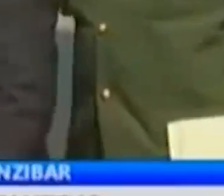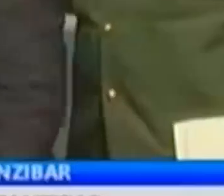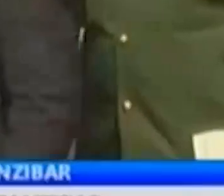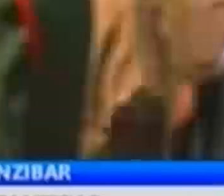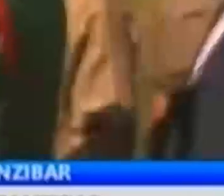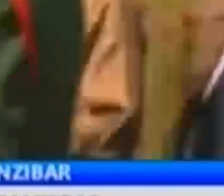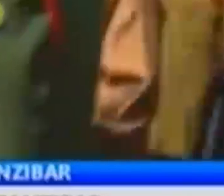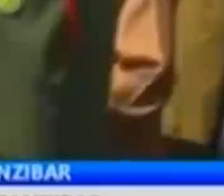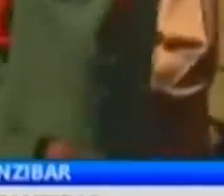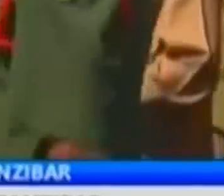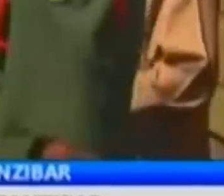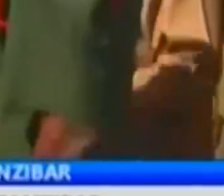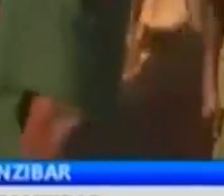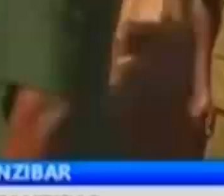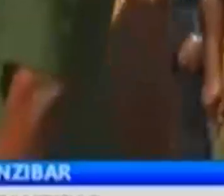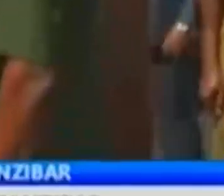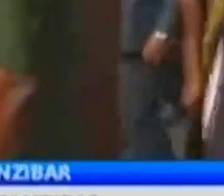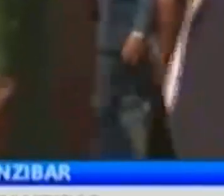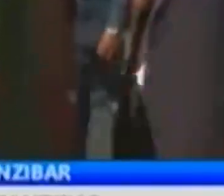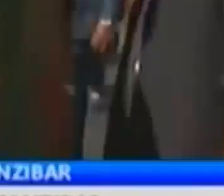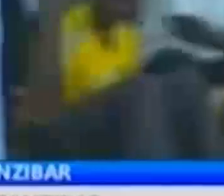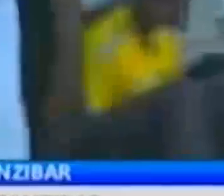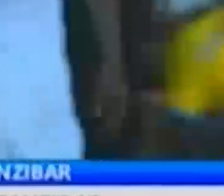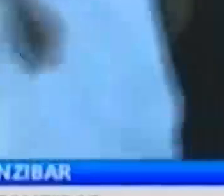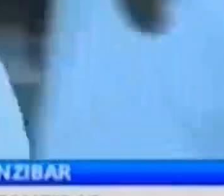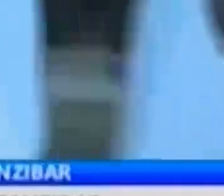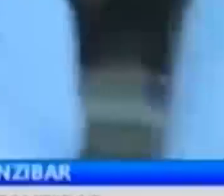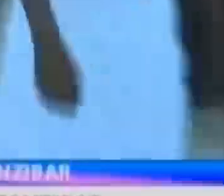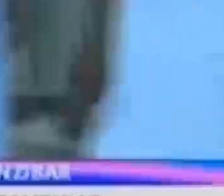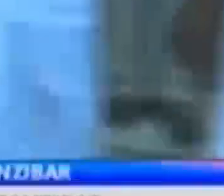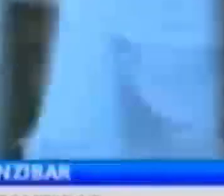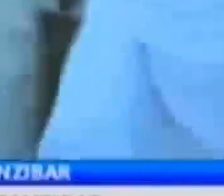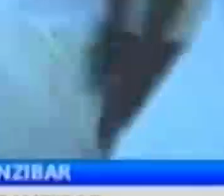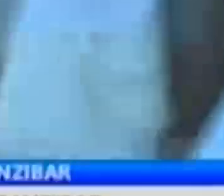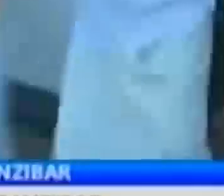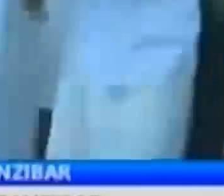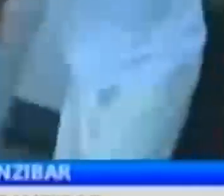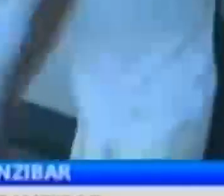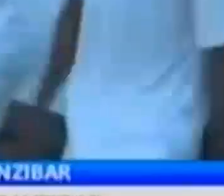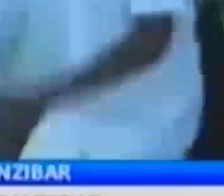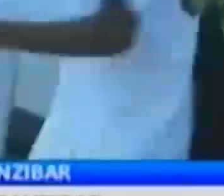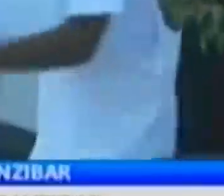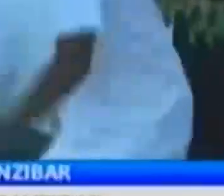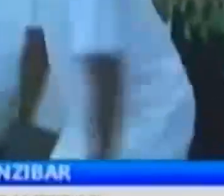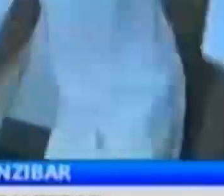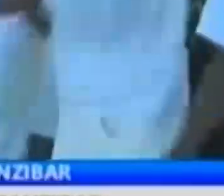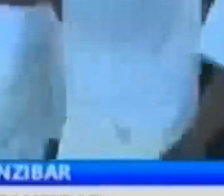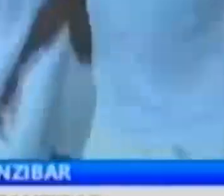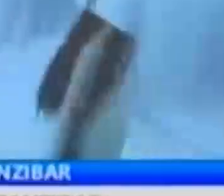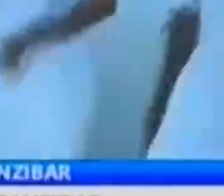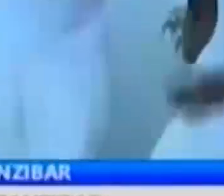hapo akisalimiana na viongozi mbalimbali baada ya kushuka katika ndege iliyoandaliwa rasmi kumpeleka